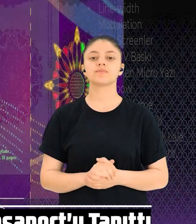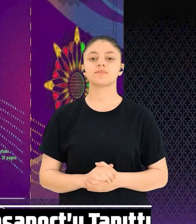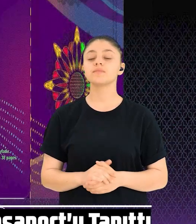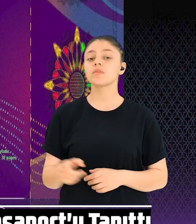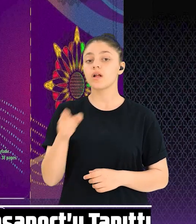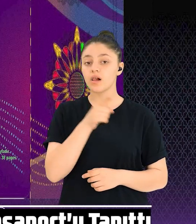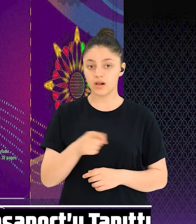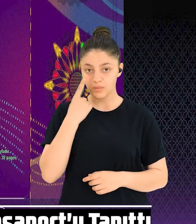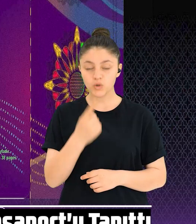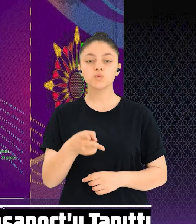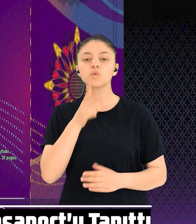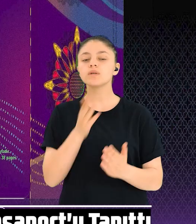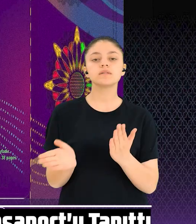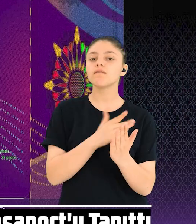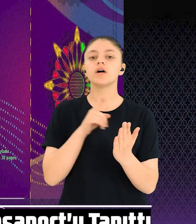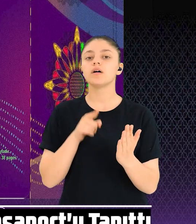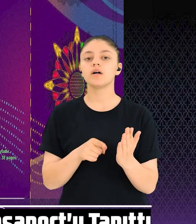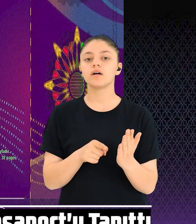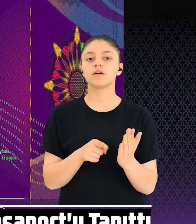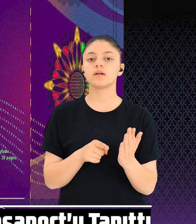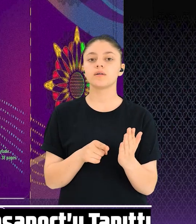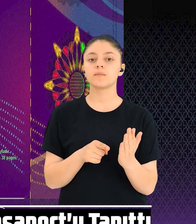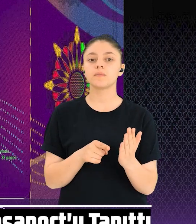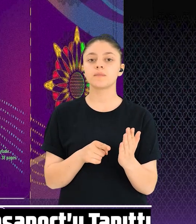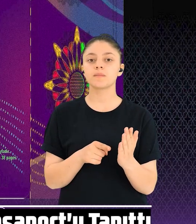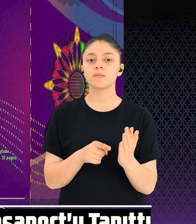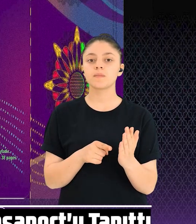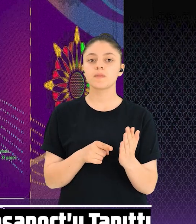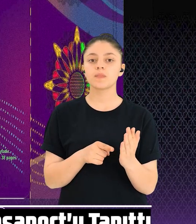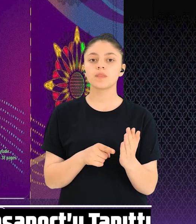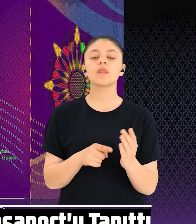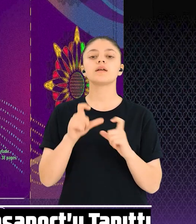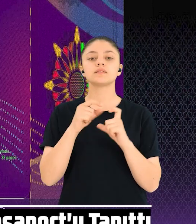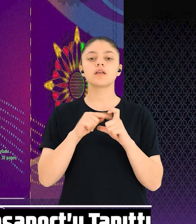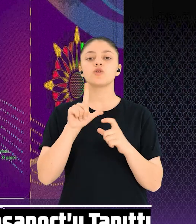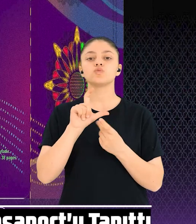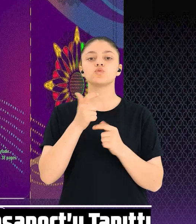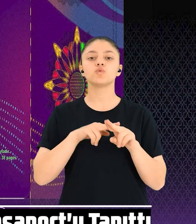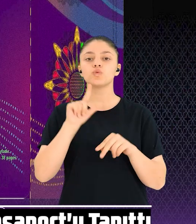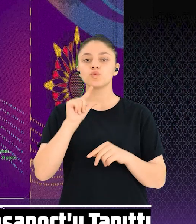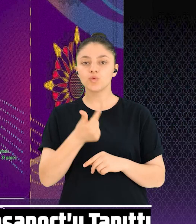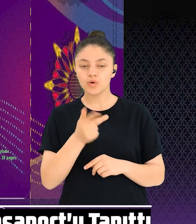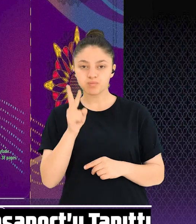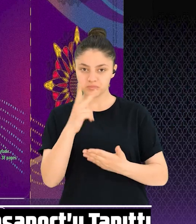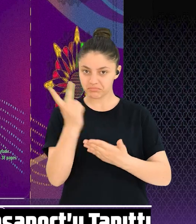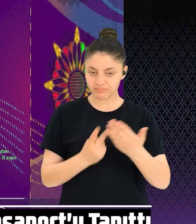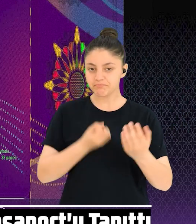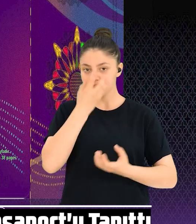Bununla beraber son sayfasında da yine Selçuklu motifleriyle ve çeklerle süslenmiş